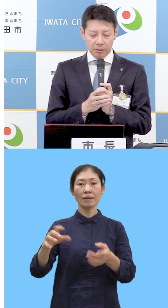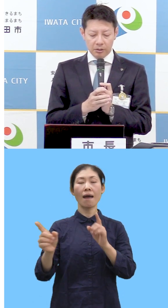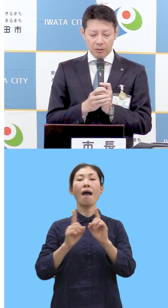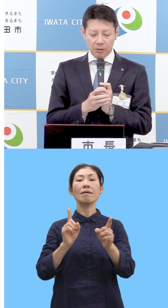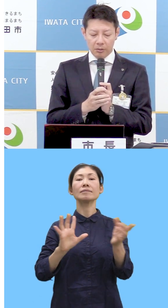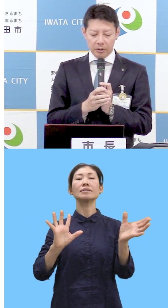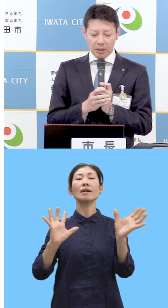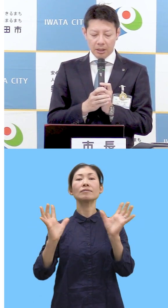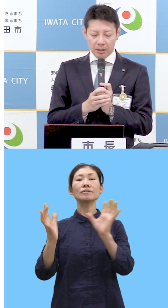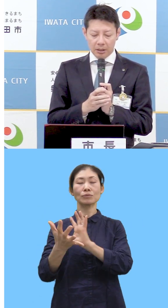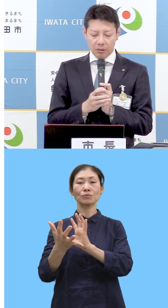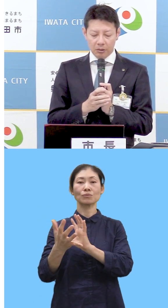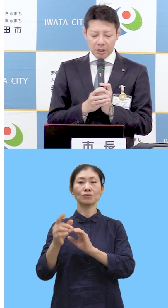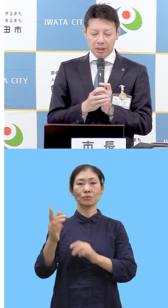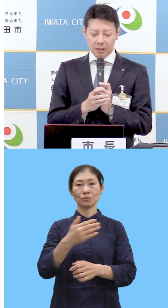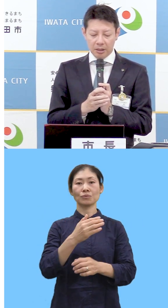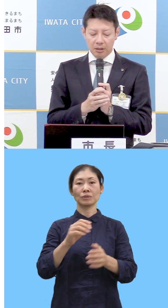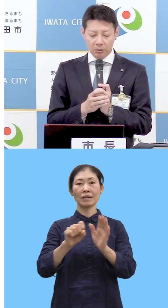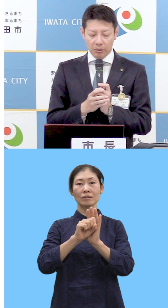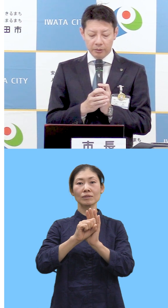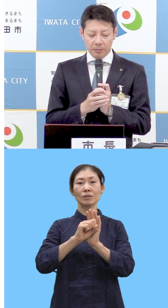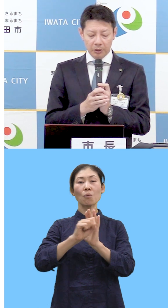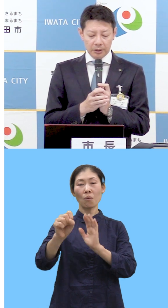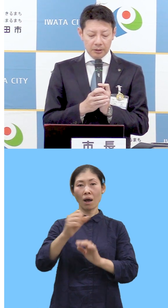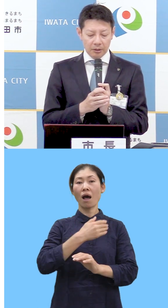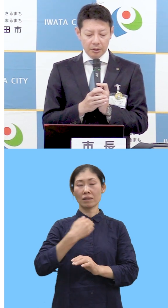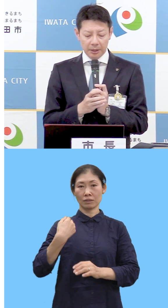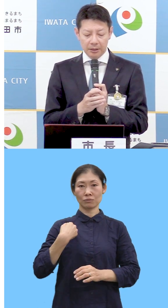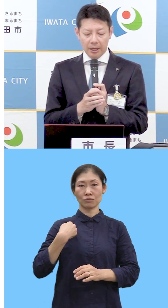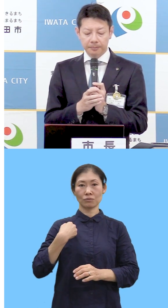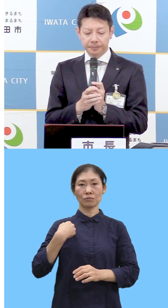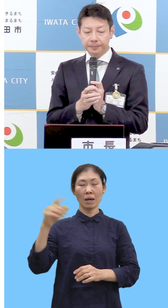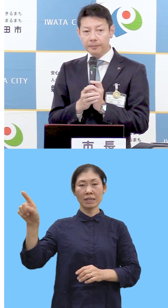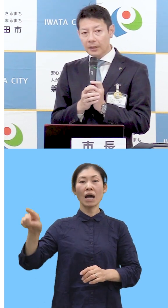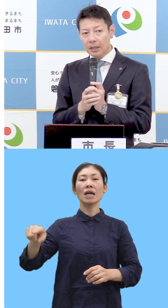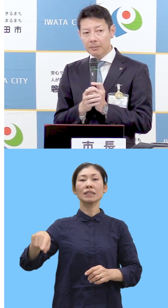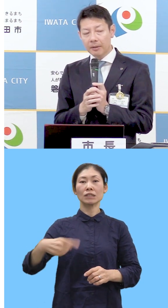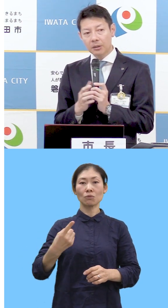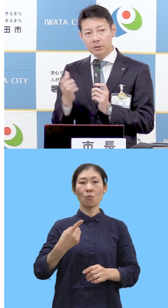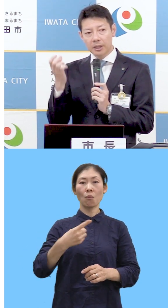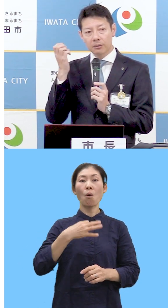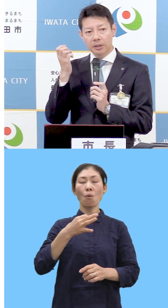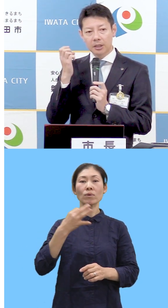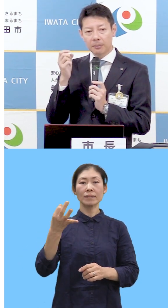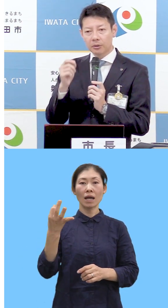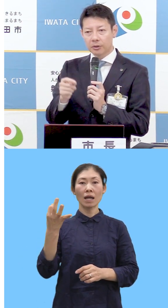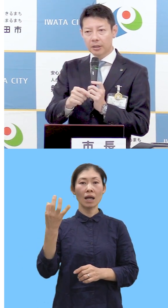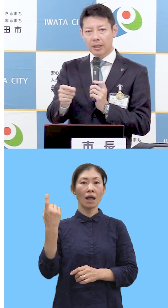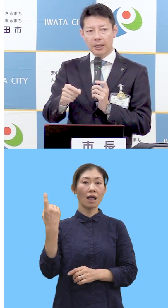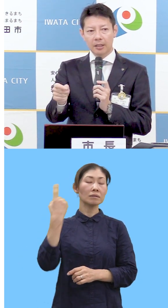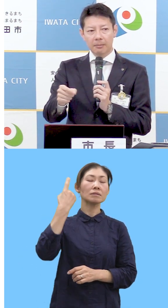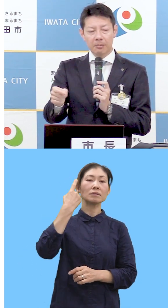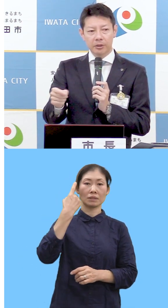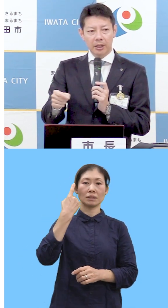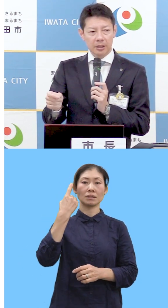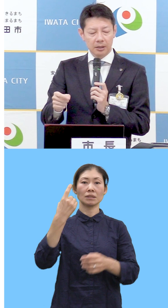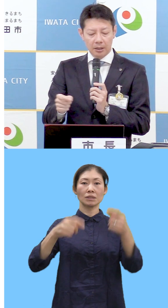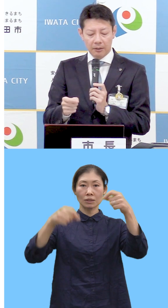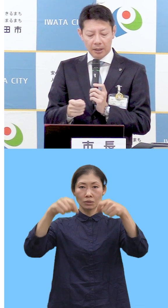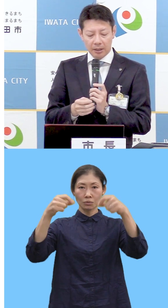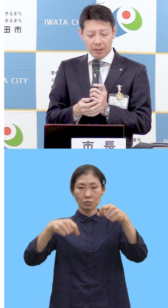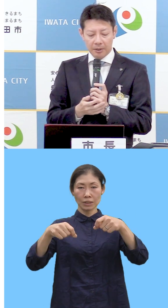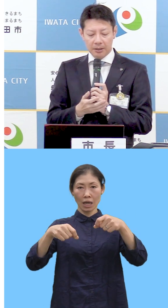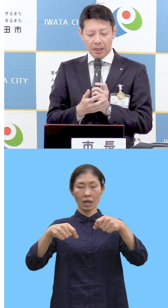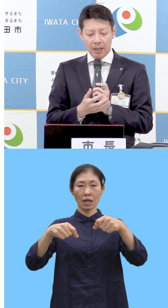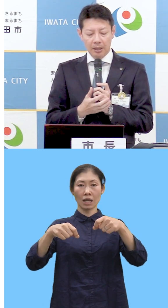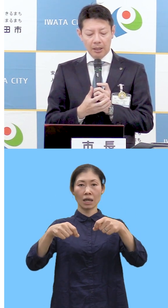動出動音声機能認識機能というものがついておりまして、今まで音声を聞いたもの、それを手書きでメモしたりしてい